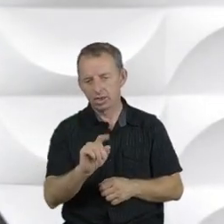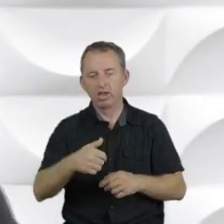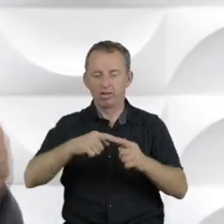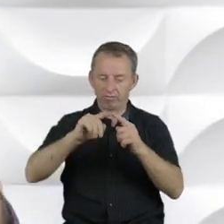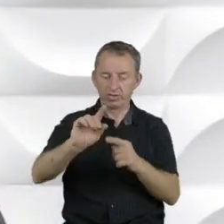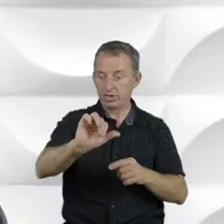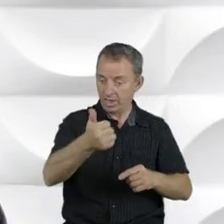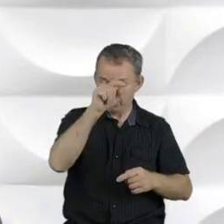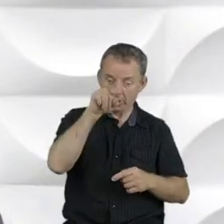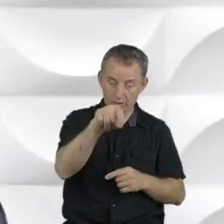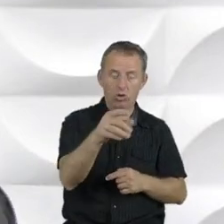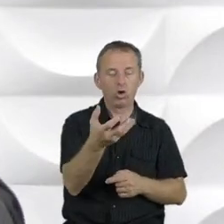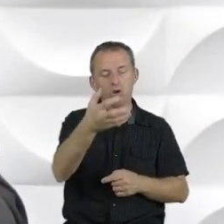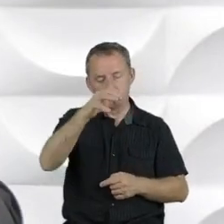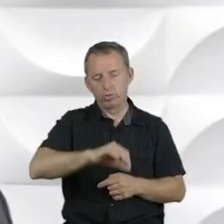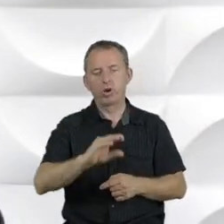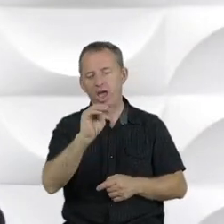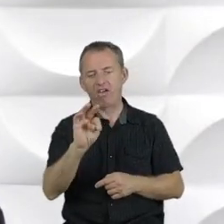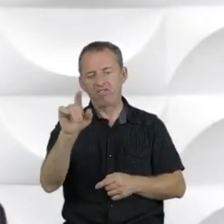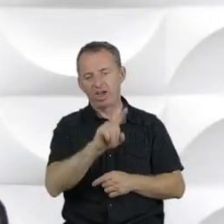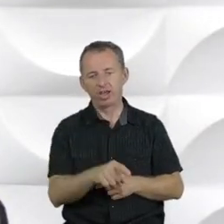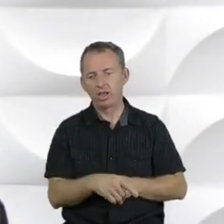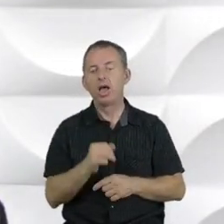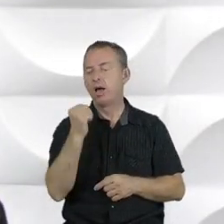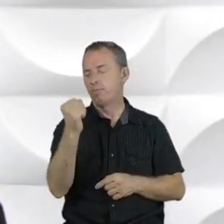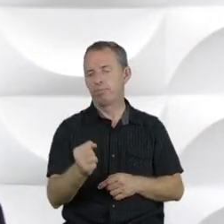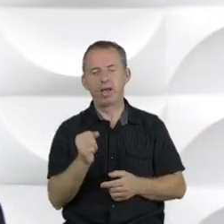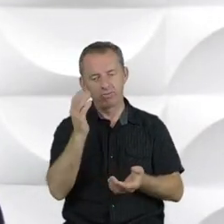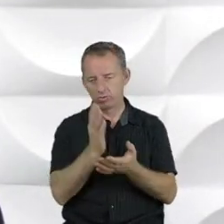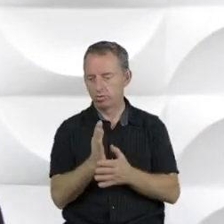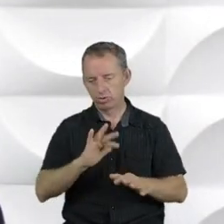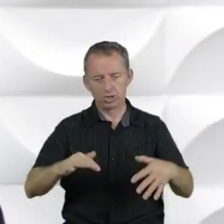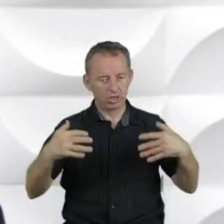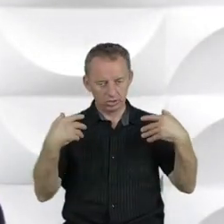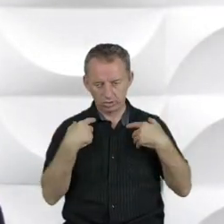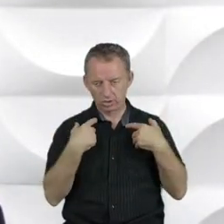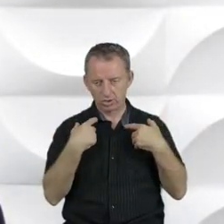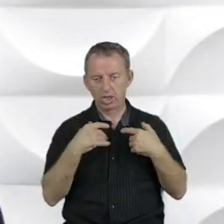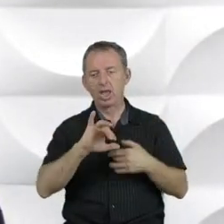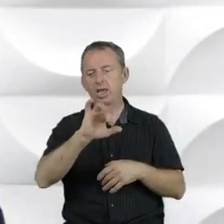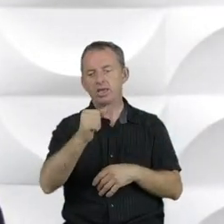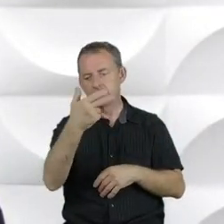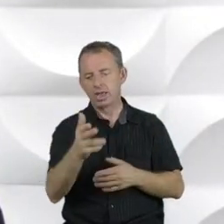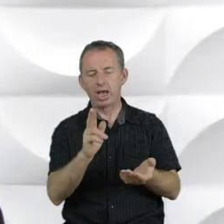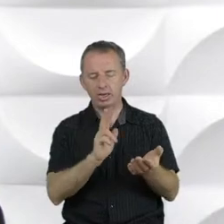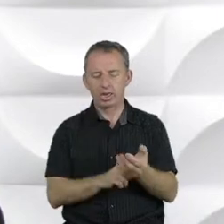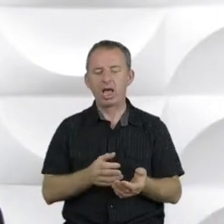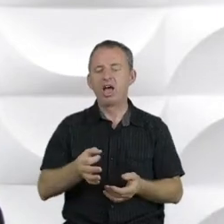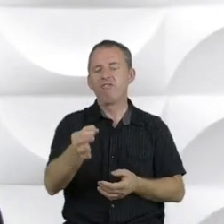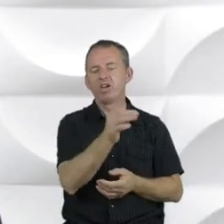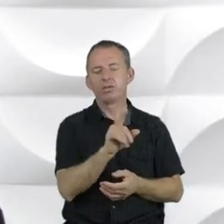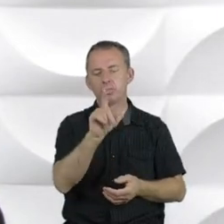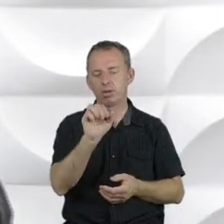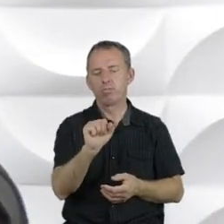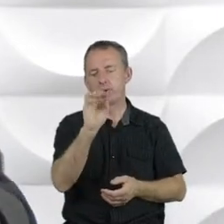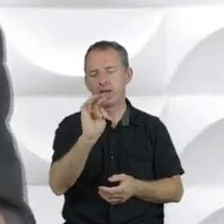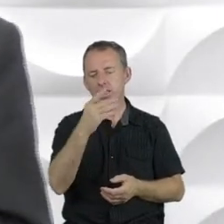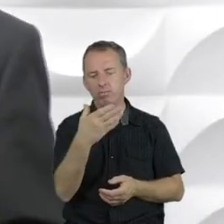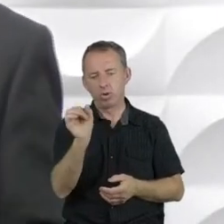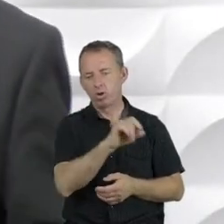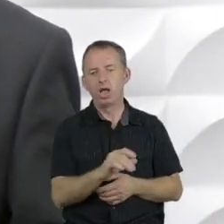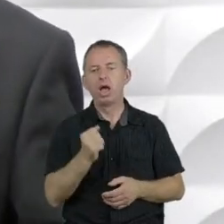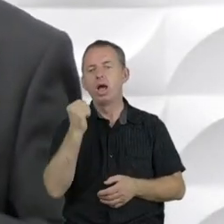zborowi. Paweł już nie żyje w tym czasie, gdy jest Jan na wyspie Patmos. Paweł nigdy